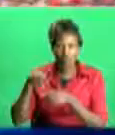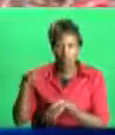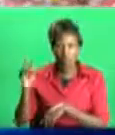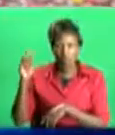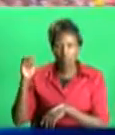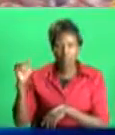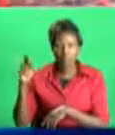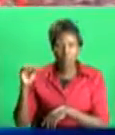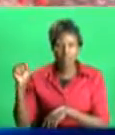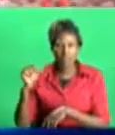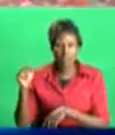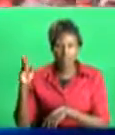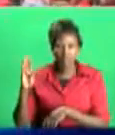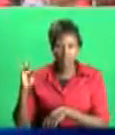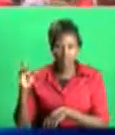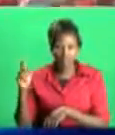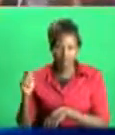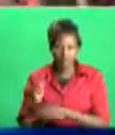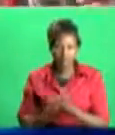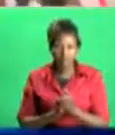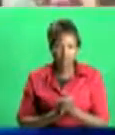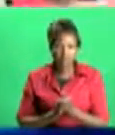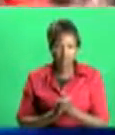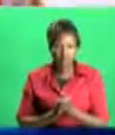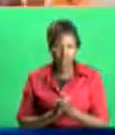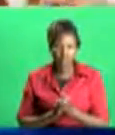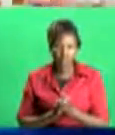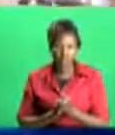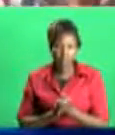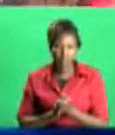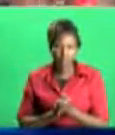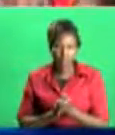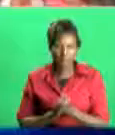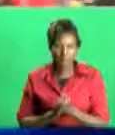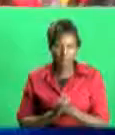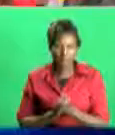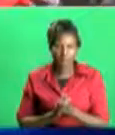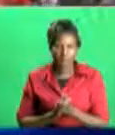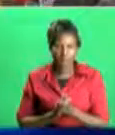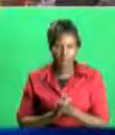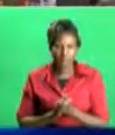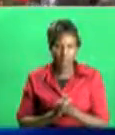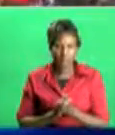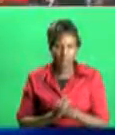Marsabit, baadaye kaunti ya Samburu. Nikiripotia MBCI wikendi. Langu jina ni Kabira Daisy.